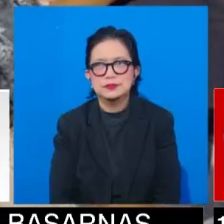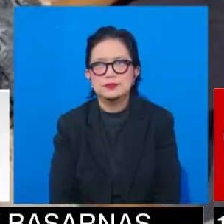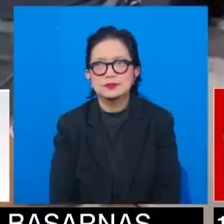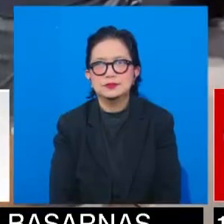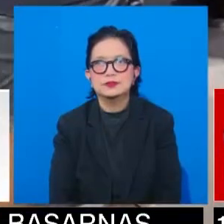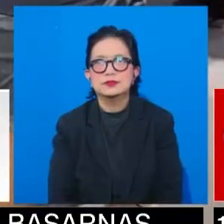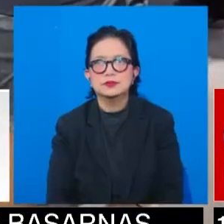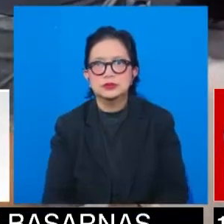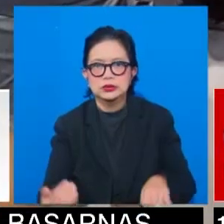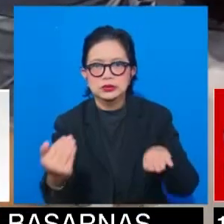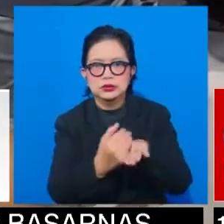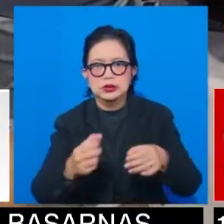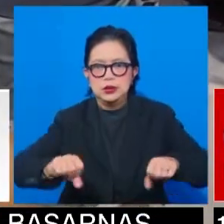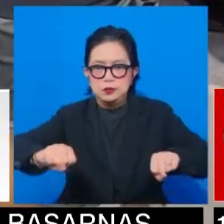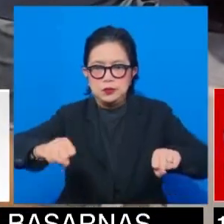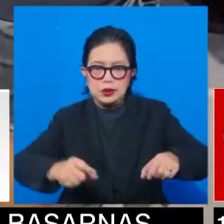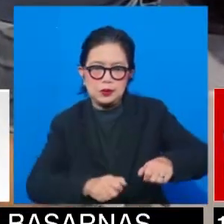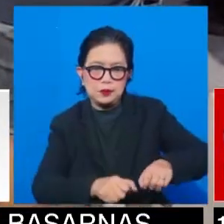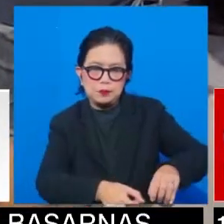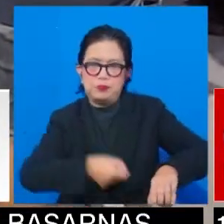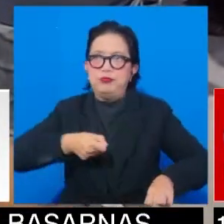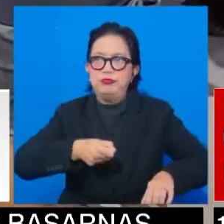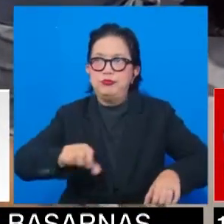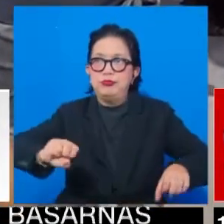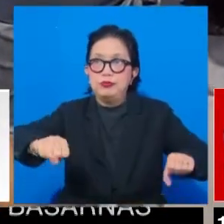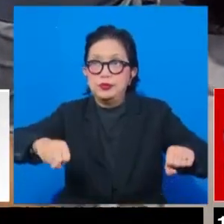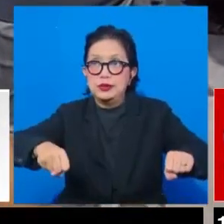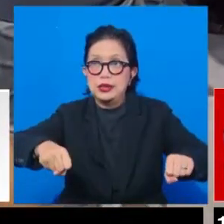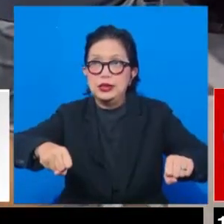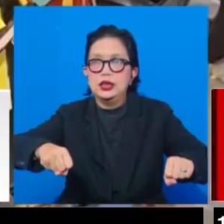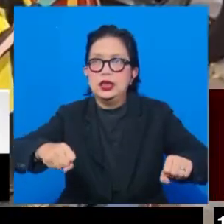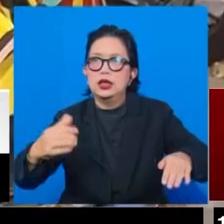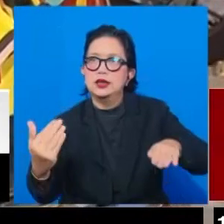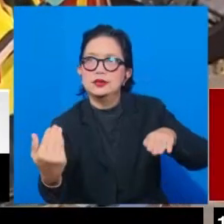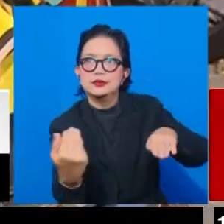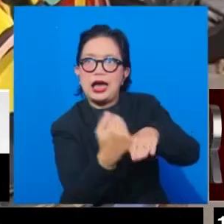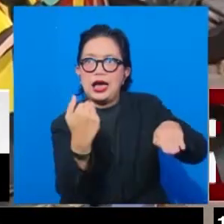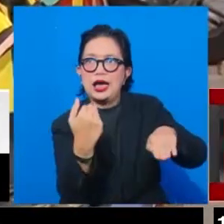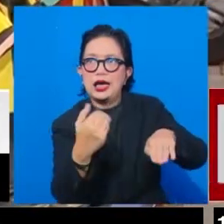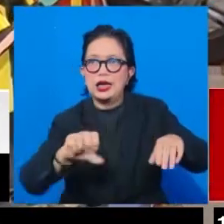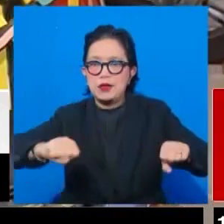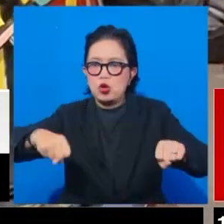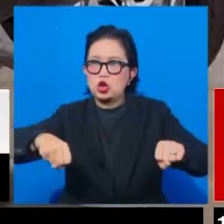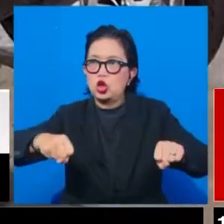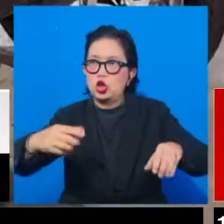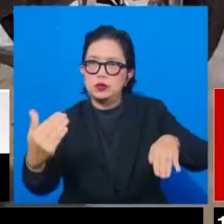Tabrakan adu banteng antara bajai dan motor terjadi di Jalan I Gusti Ngurah Rai Klender, Duren Sawit, Jakarta Timur pada Sabtu dini